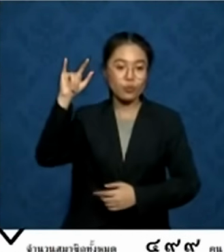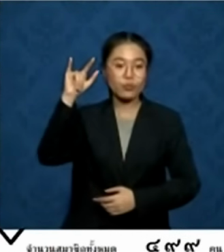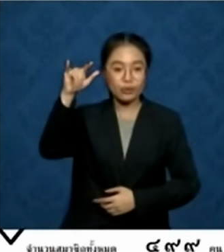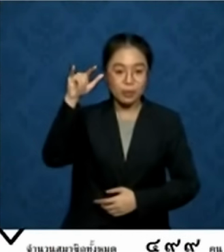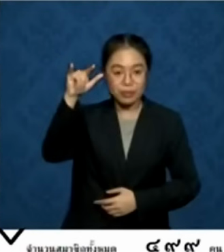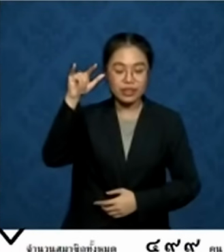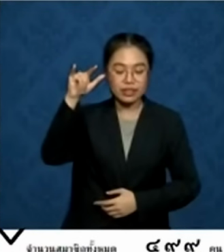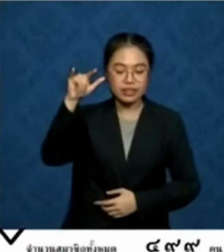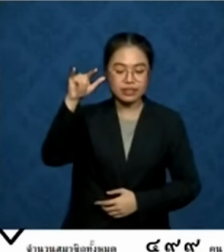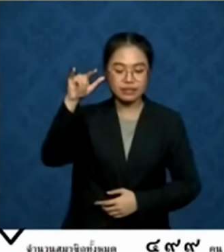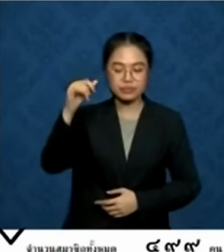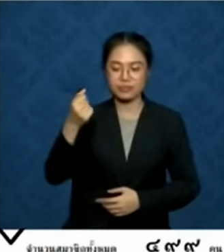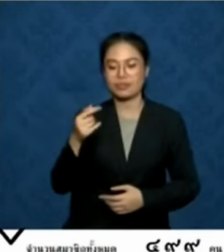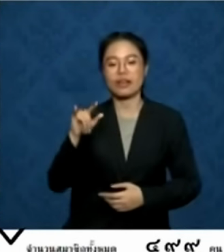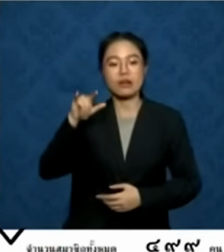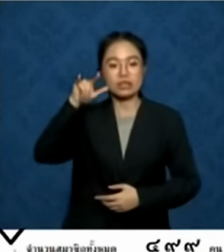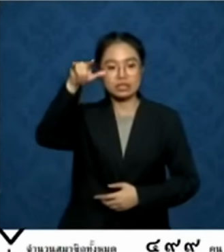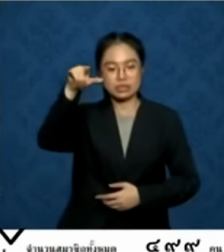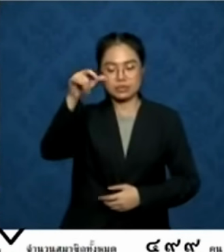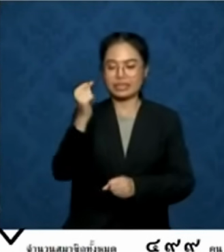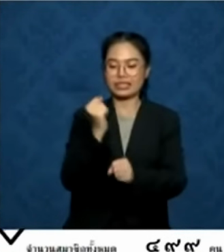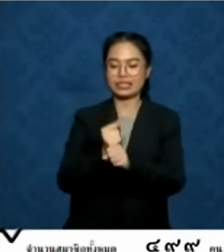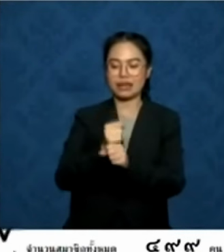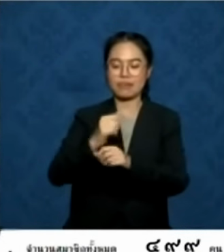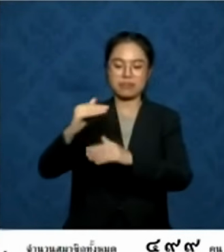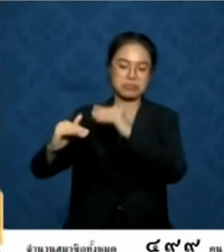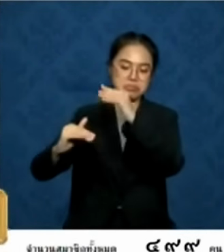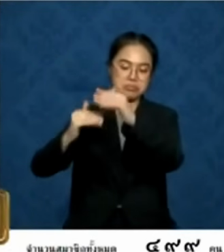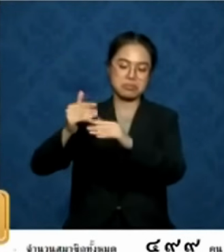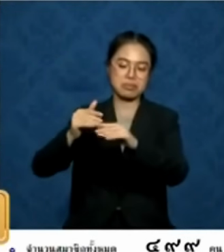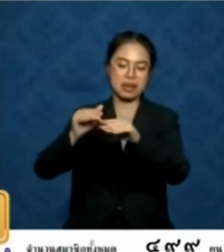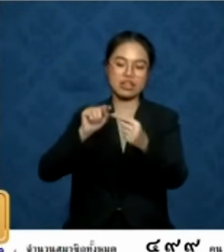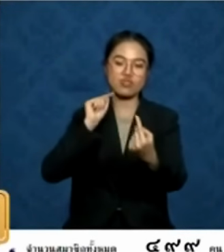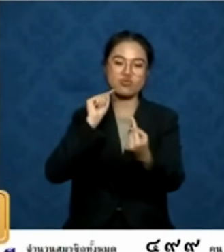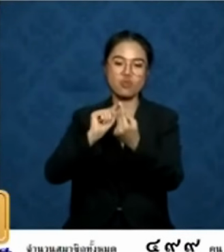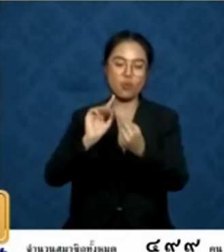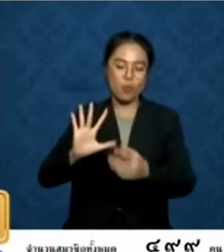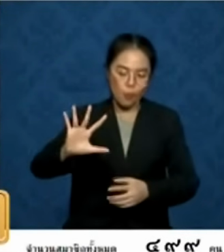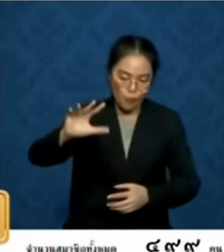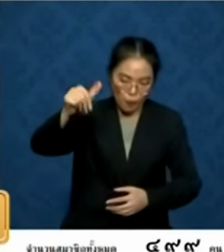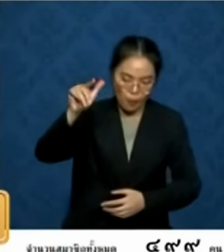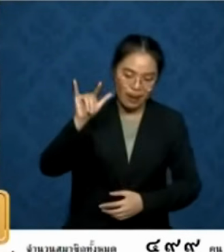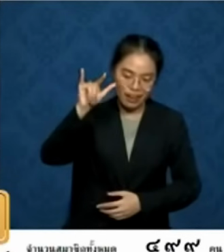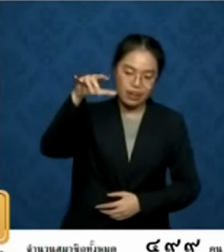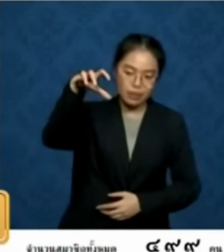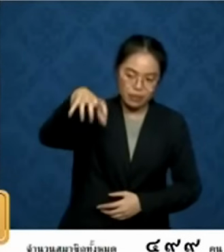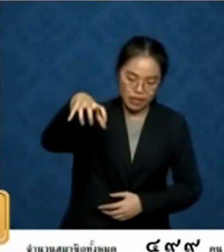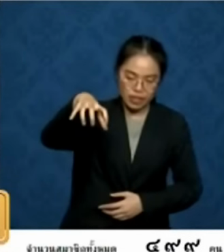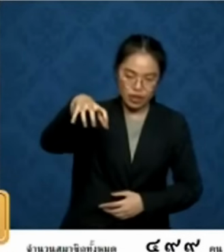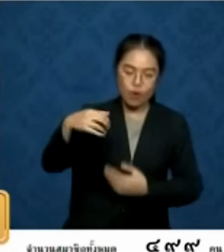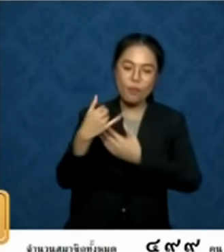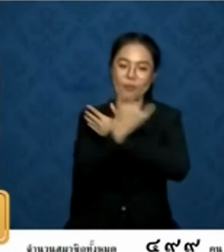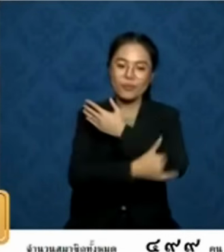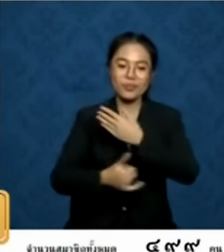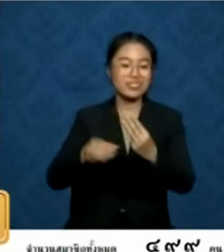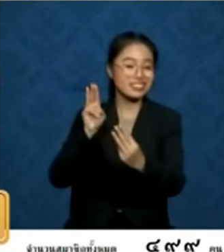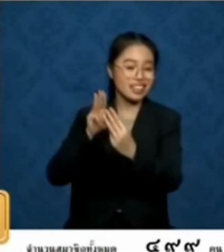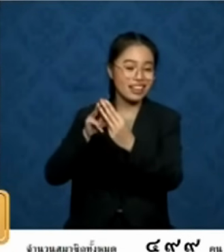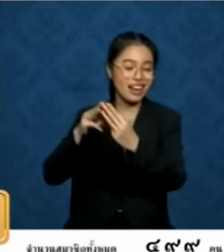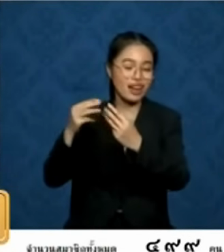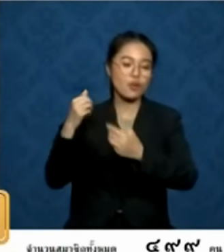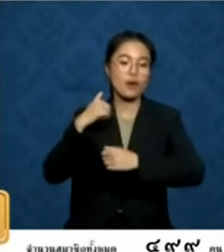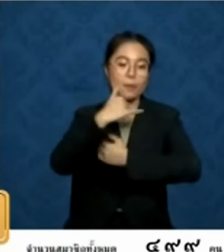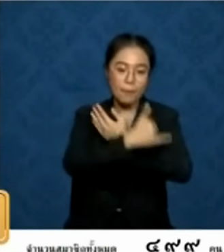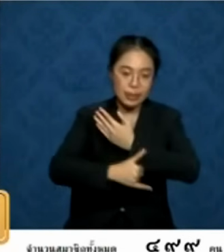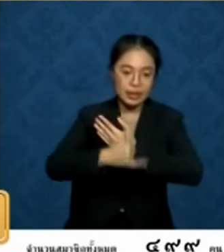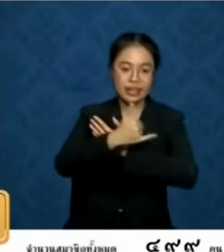เพิ่มขีดความสามารถของท่าอากาศยานตามมาตรฐานองค์การการบินพลเรือนระหว่างประเทศรวมทั้งส่งเสริมการเข้าถึ